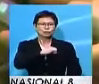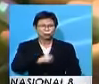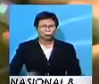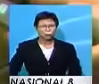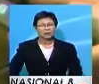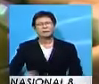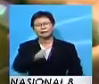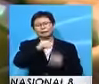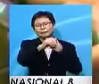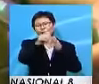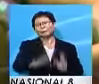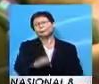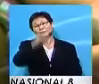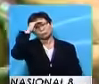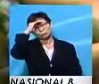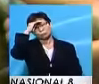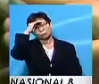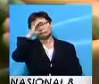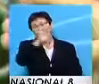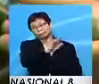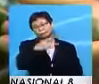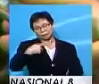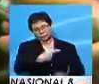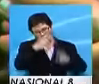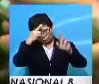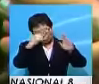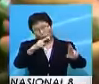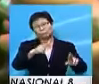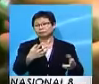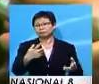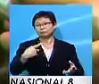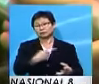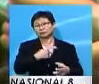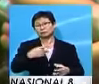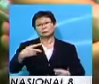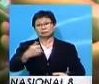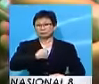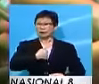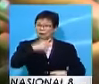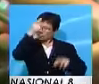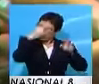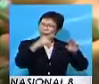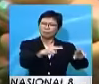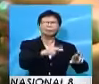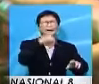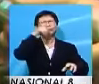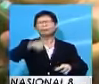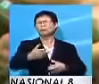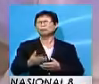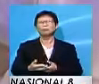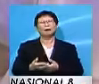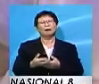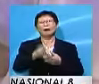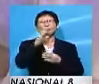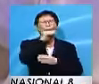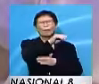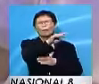juga kepimpinannya. Pada saya sepatutnya kita hormati dan tidak harusnya panjangkan isu seperti ini.